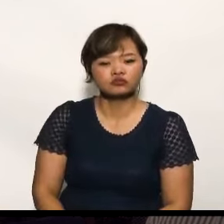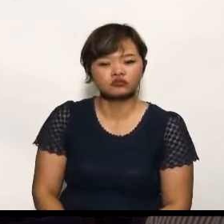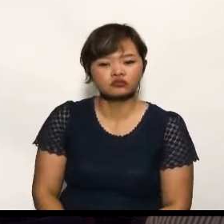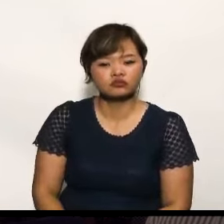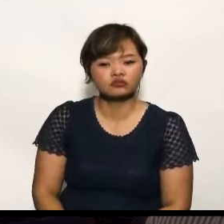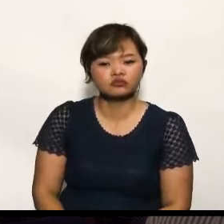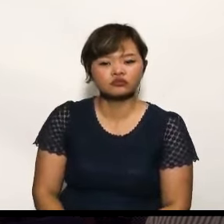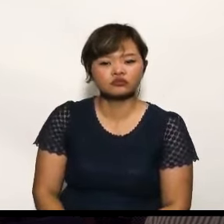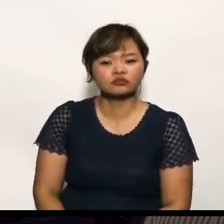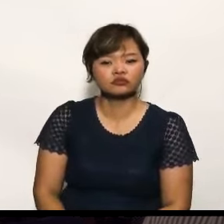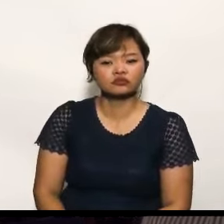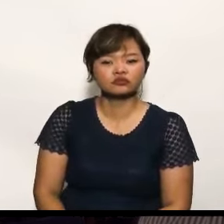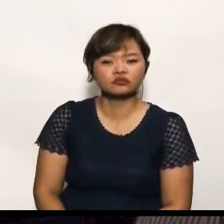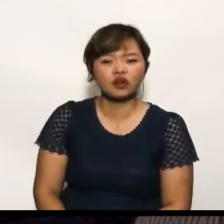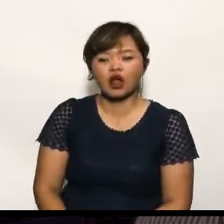siapa yang mau jadi korban?